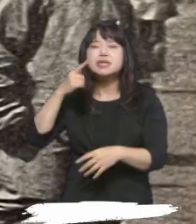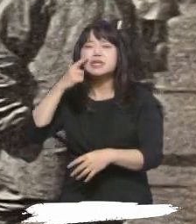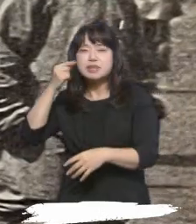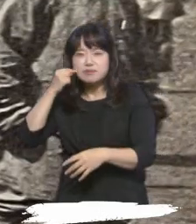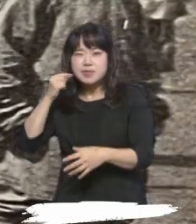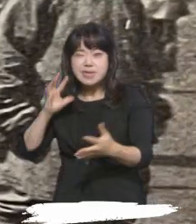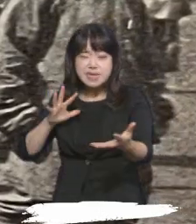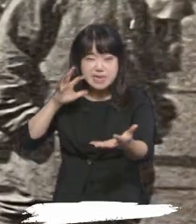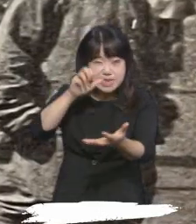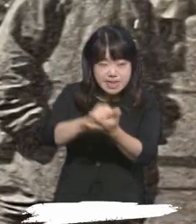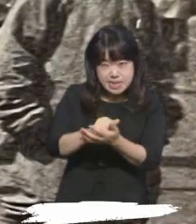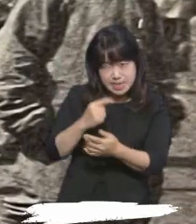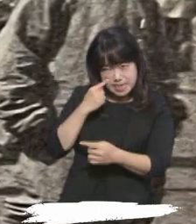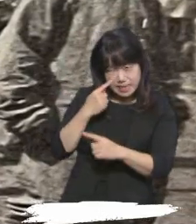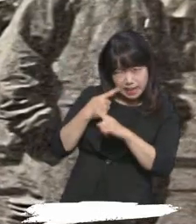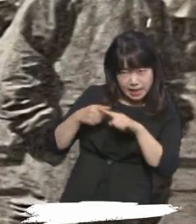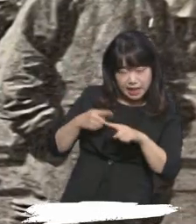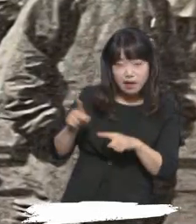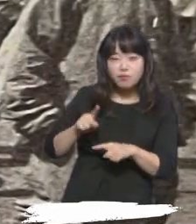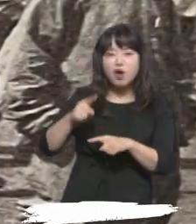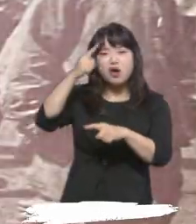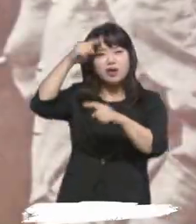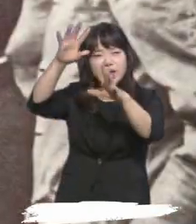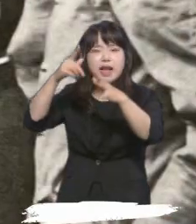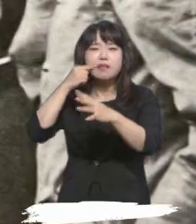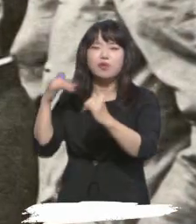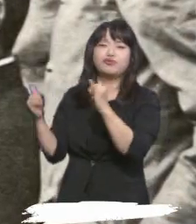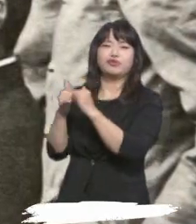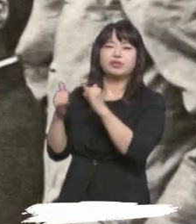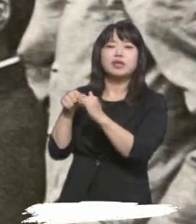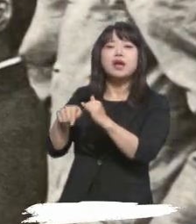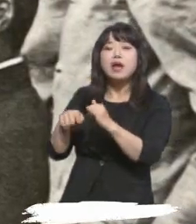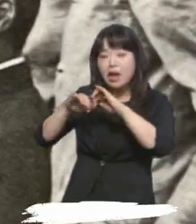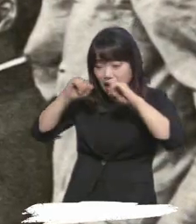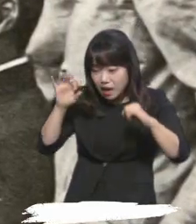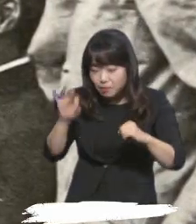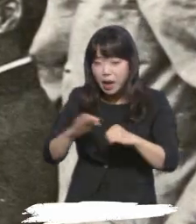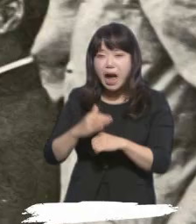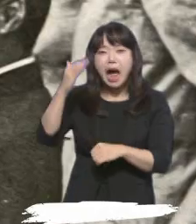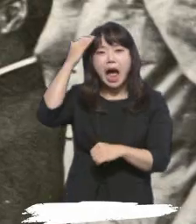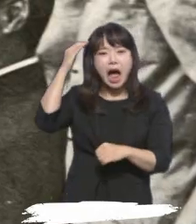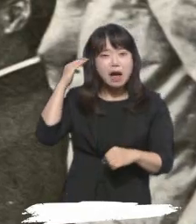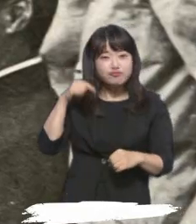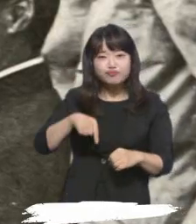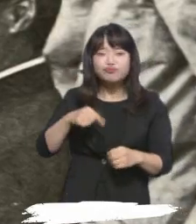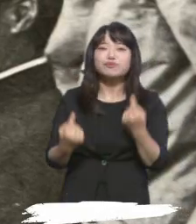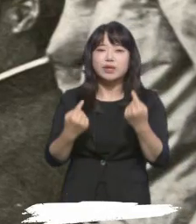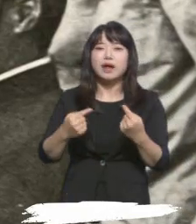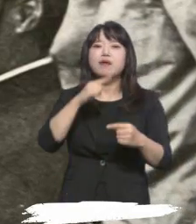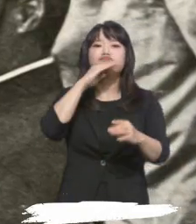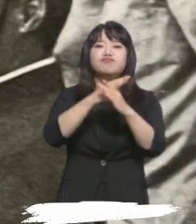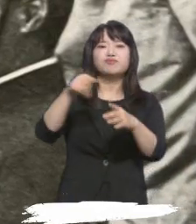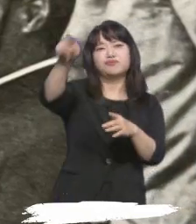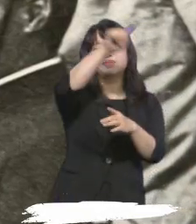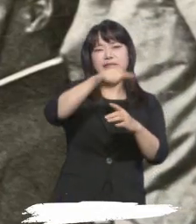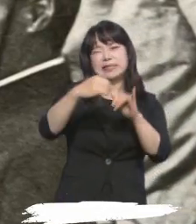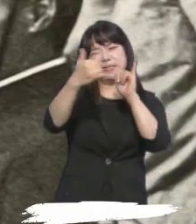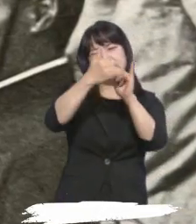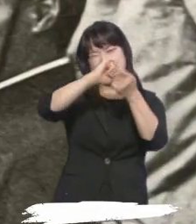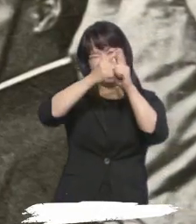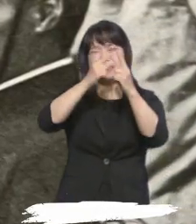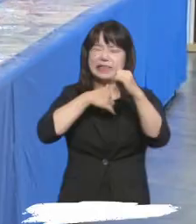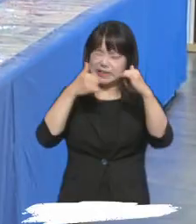초미의 관심사예요. 특히나 러일 전쟁은 이 한반도 본토보다는 이 북쪽 지역에서 전투가 이루어지기